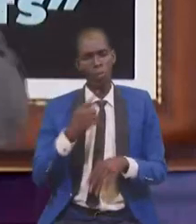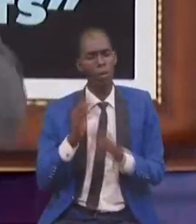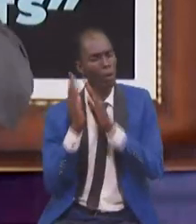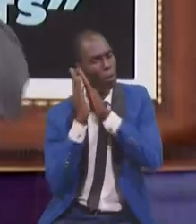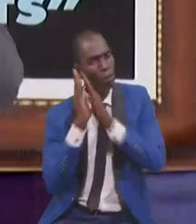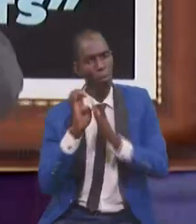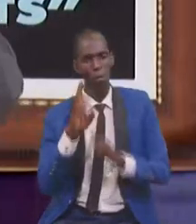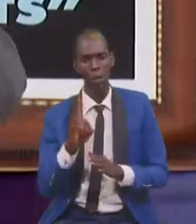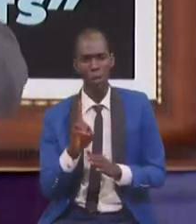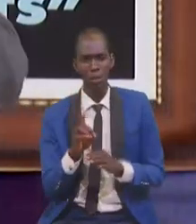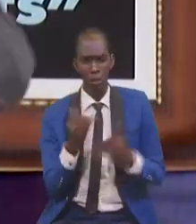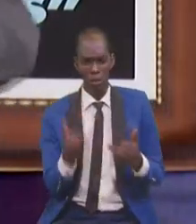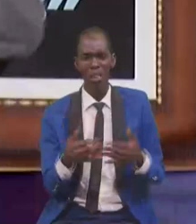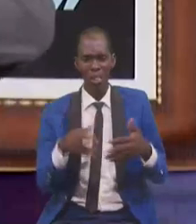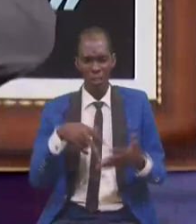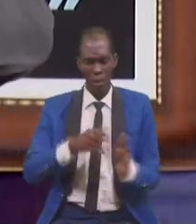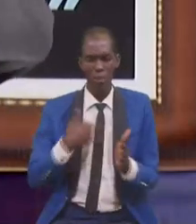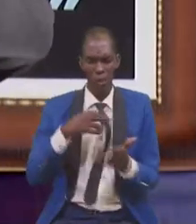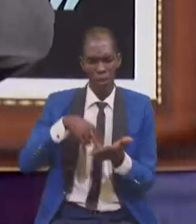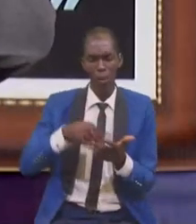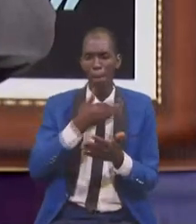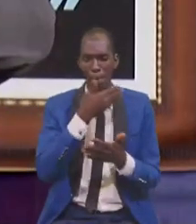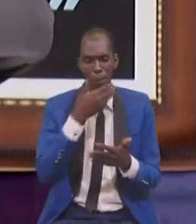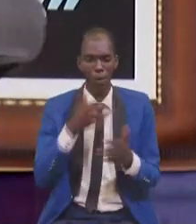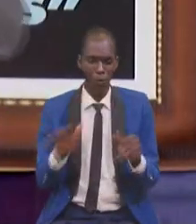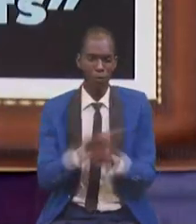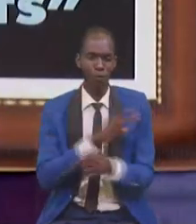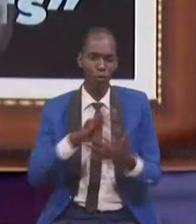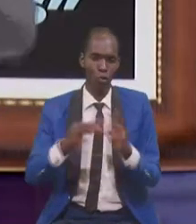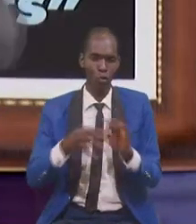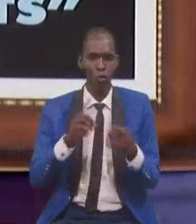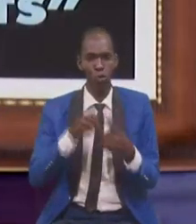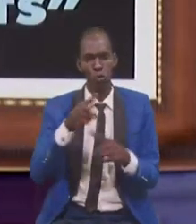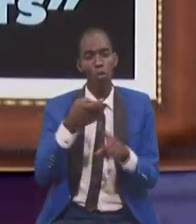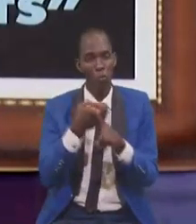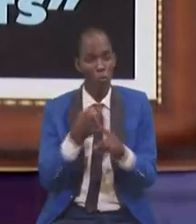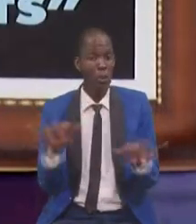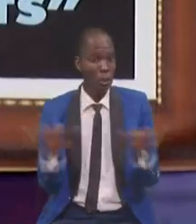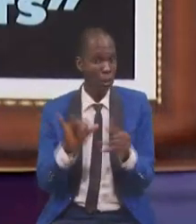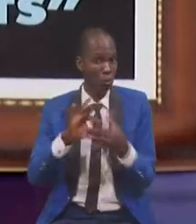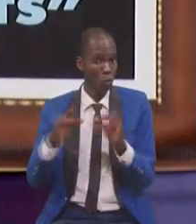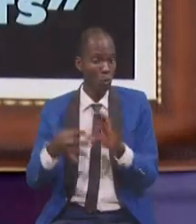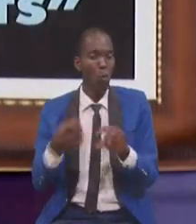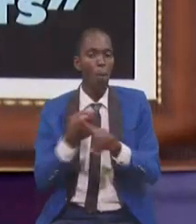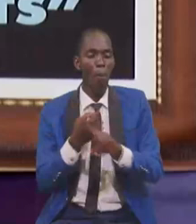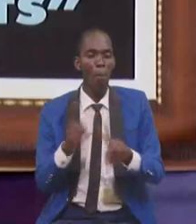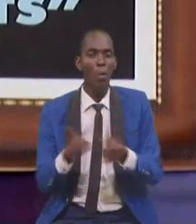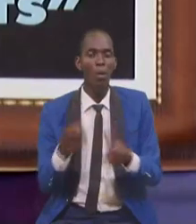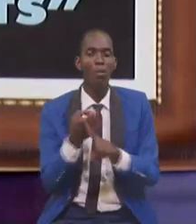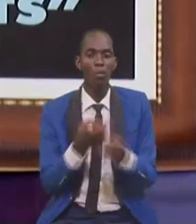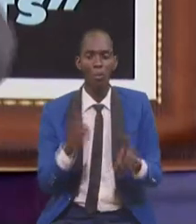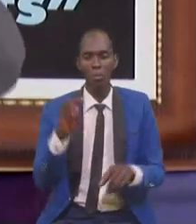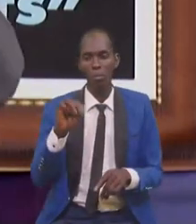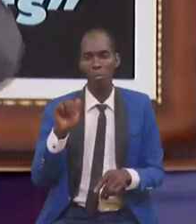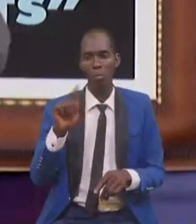Laissez-moi vous lire un récit bien détaillé, la même histoire, mais Matthieu